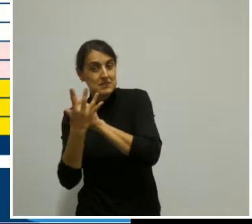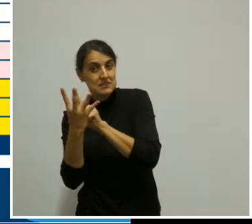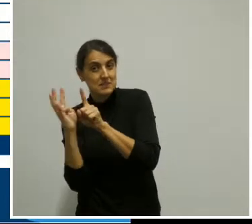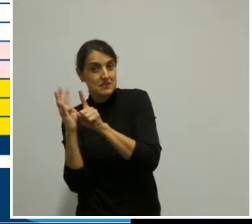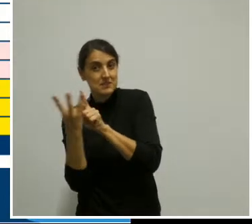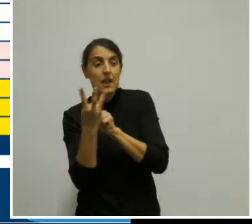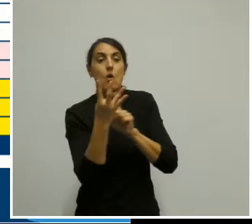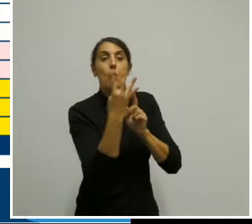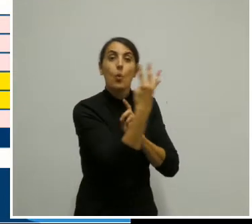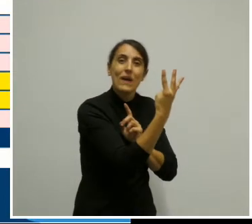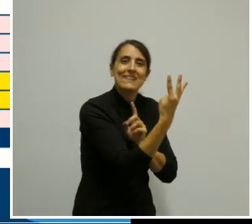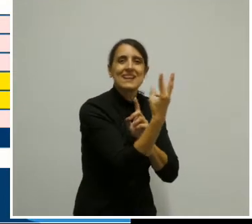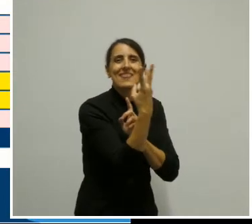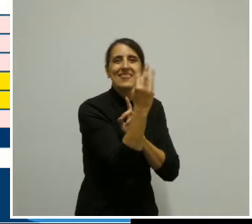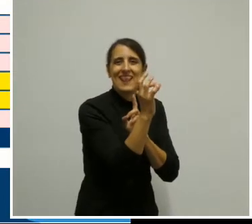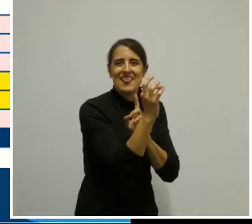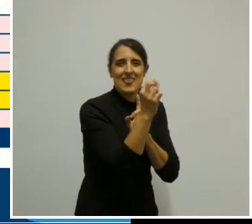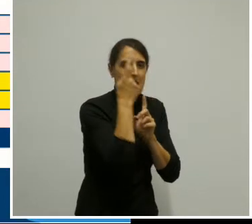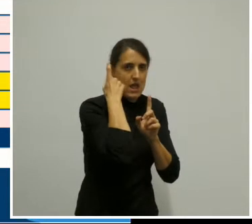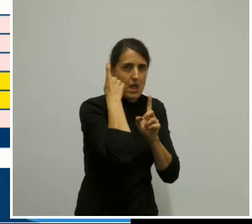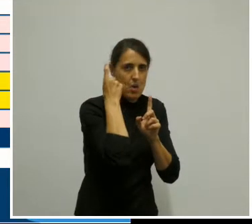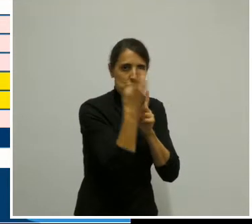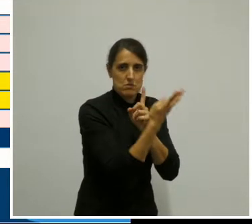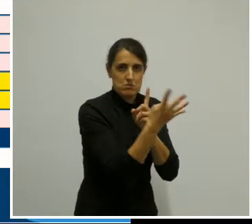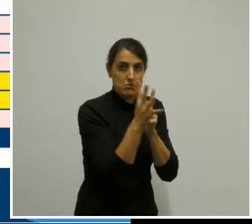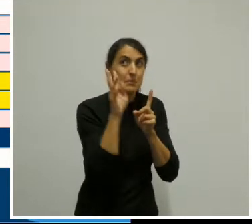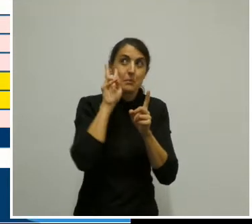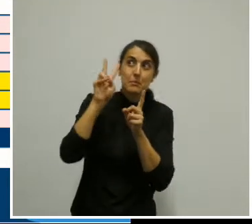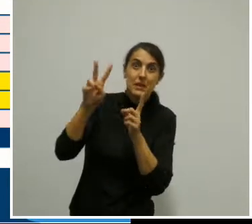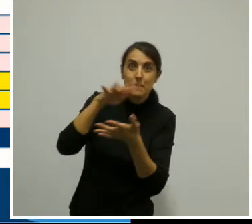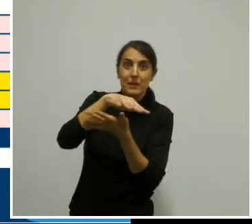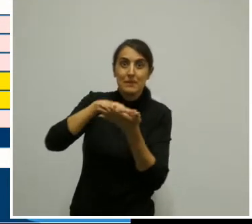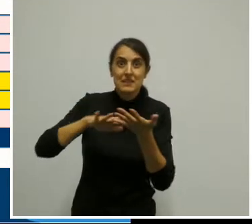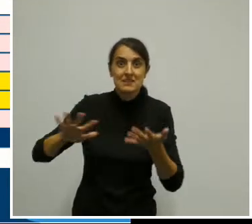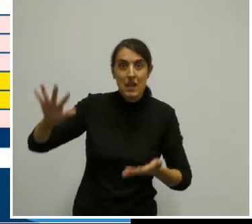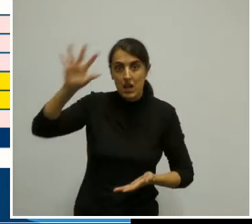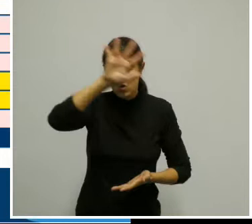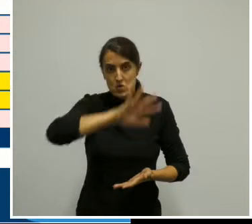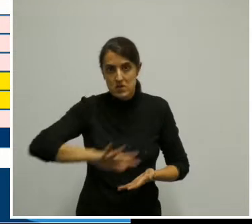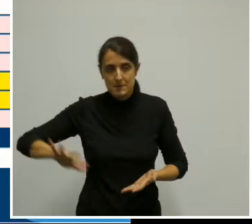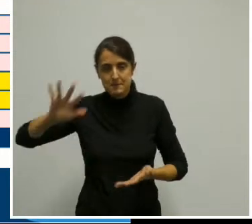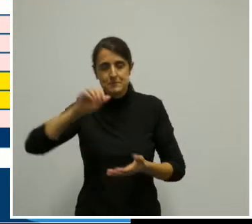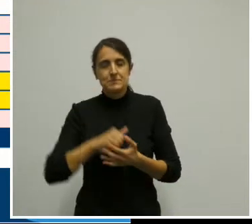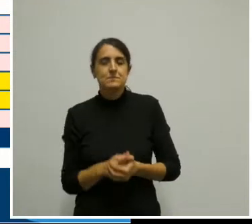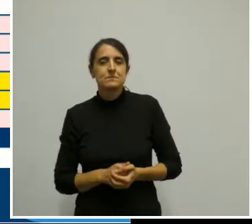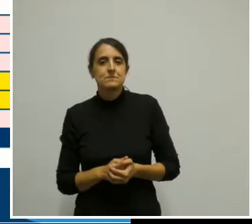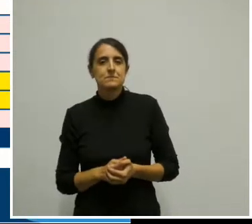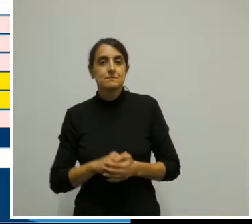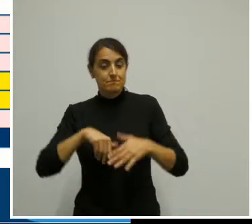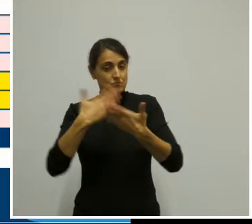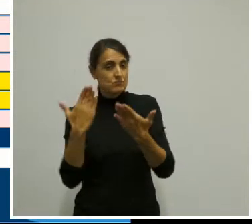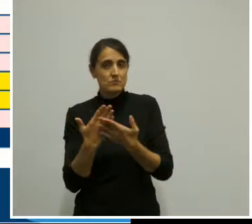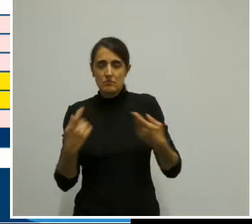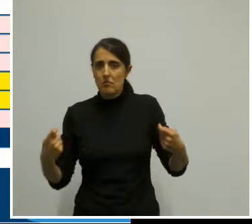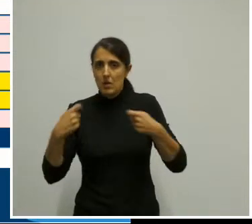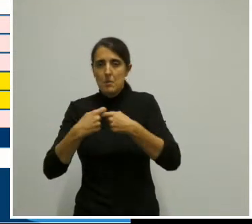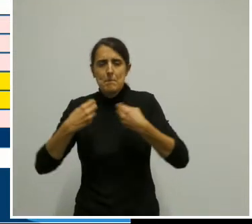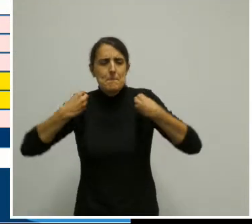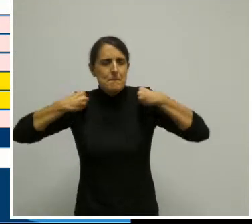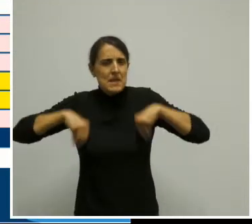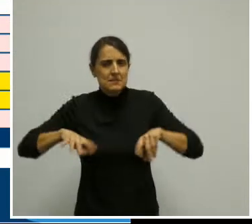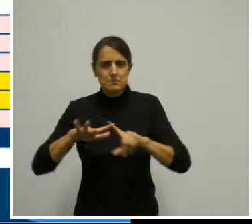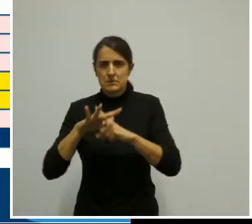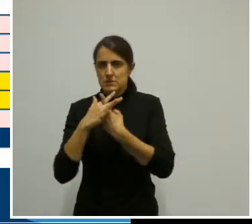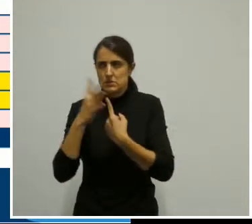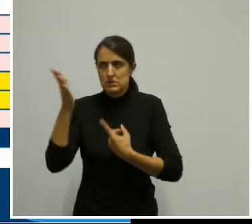així doncs, podeu mirar la resta. I la concertada, doncs igual, aquí ho teniu, la concertada en